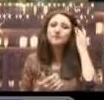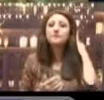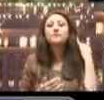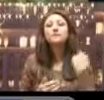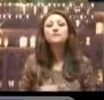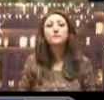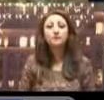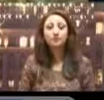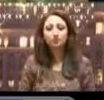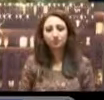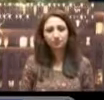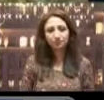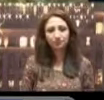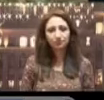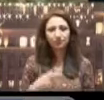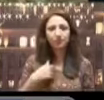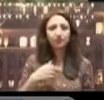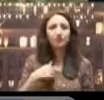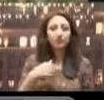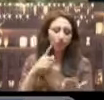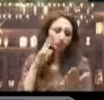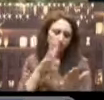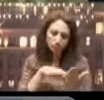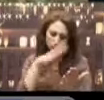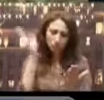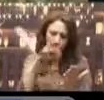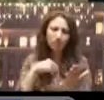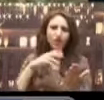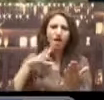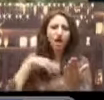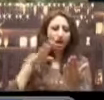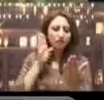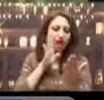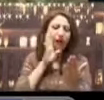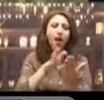كانت من اكتر الحاجات اللي اثرت في حياتي، حولت حياتي.